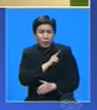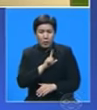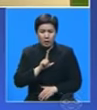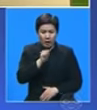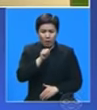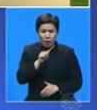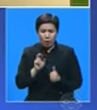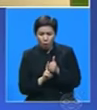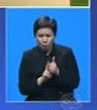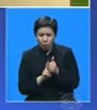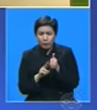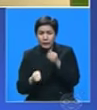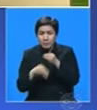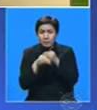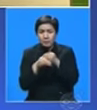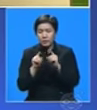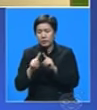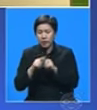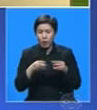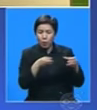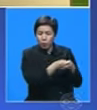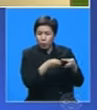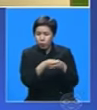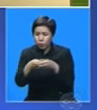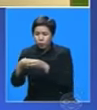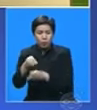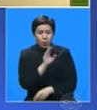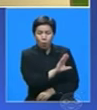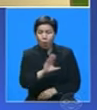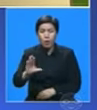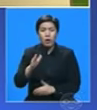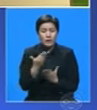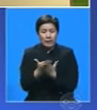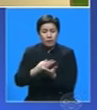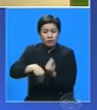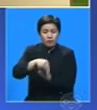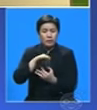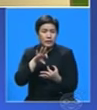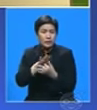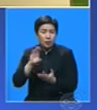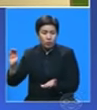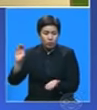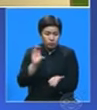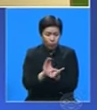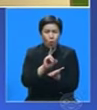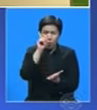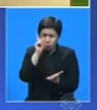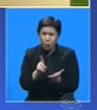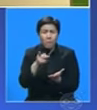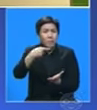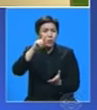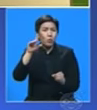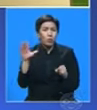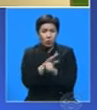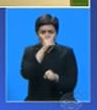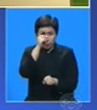รองหรือเสริมในงานกลุ่มเดียวกันซึ่งน่าจะทำให้การใช้จ่ายงบประมาณเป็นไปอย่างคุ้มค่ามีมาตรฐานมีมาตร